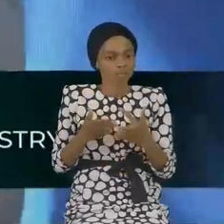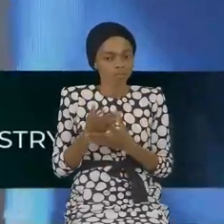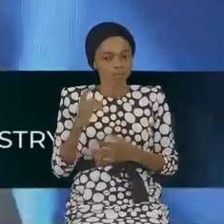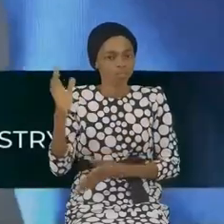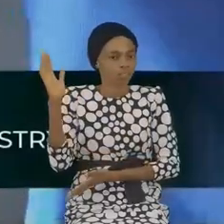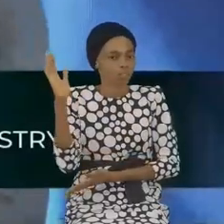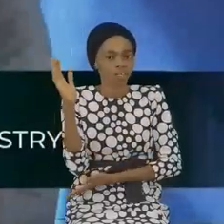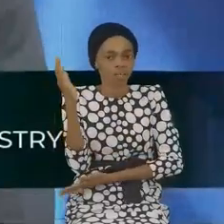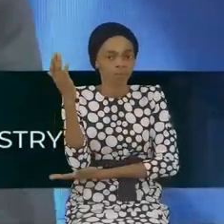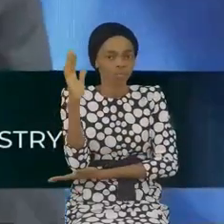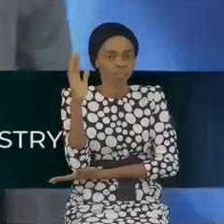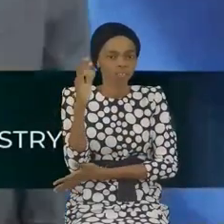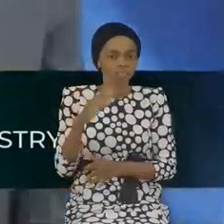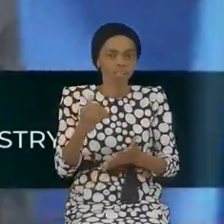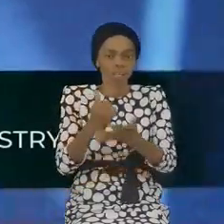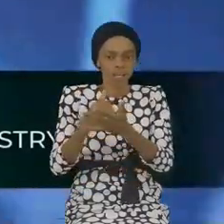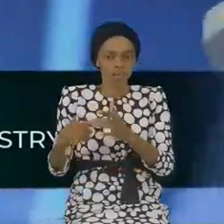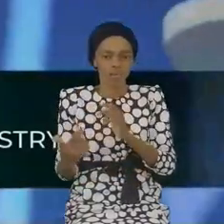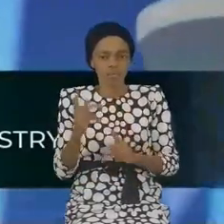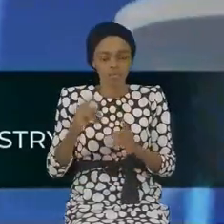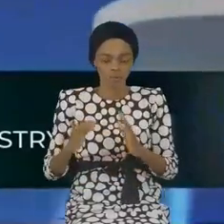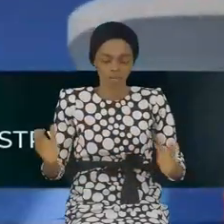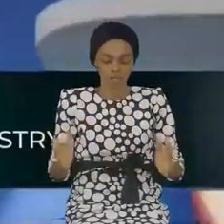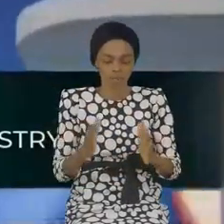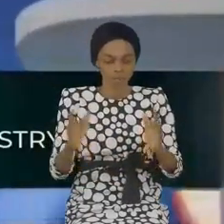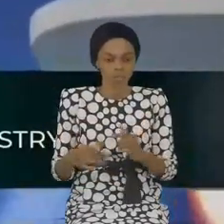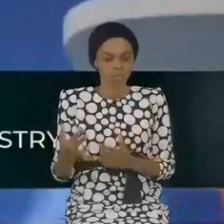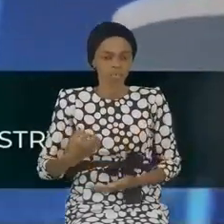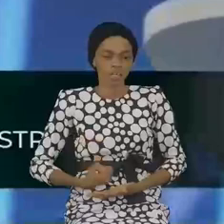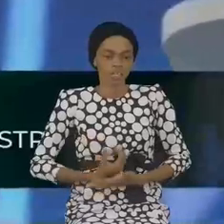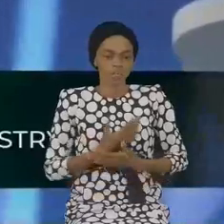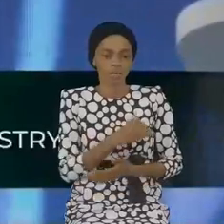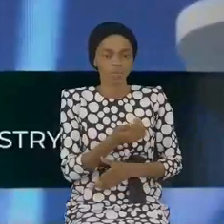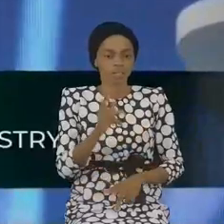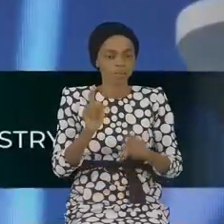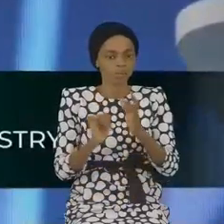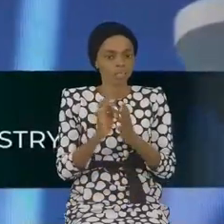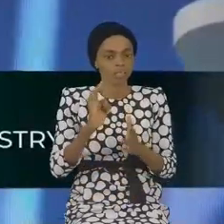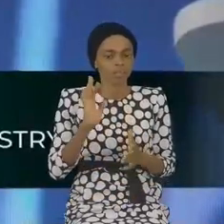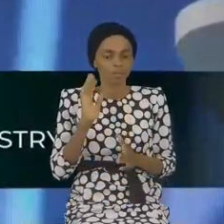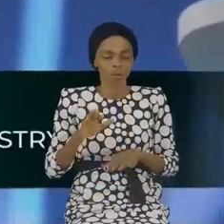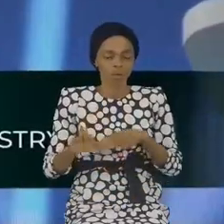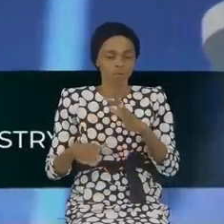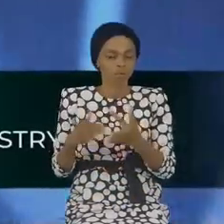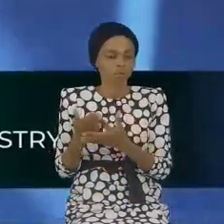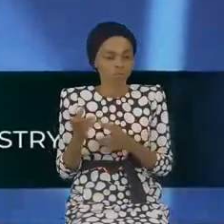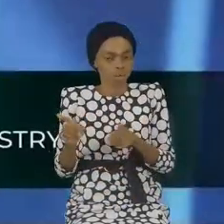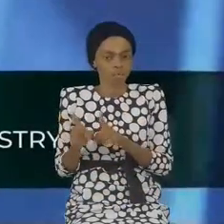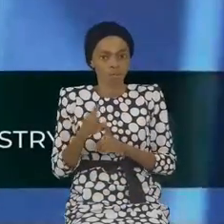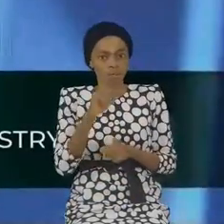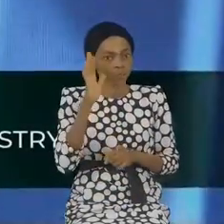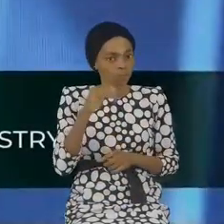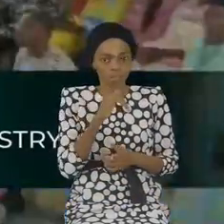autres, influence les autres, inspire les autres, afin qu'eux aussi traversent également pour qu'ils ne meurent pas dans